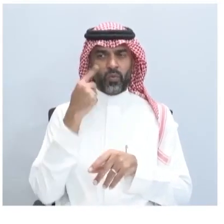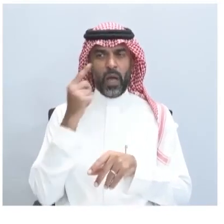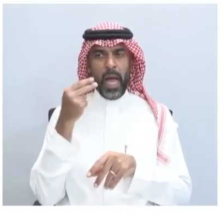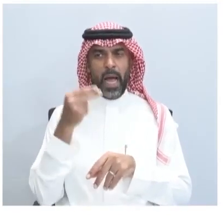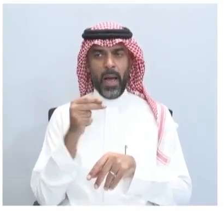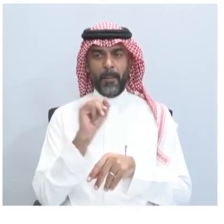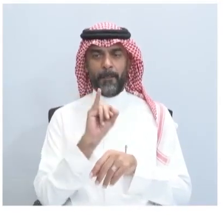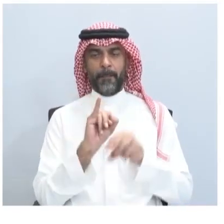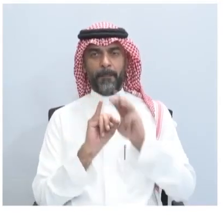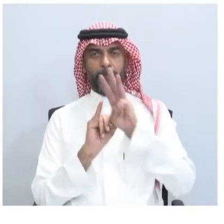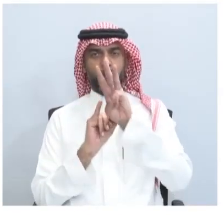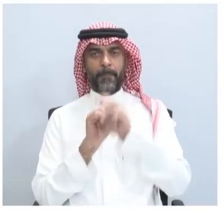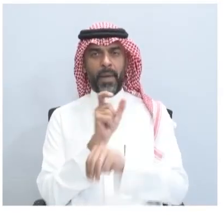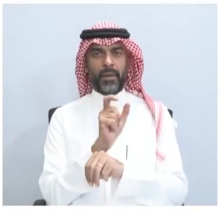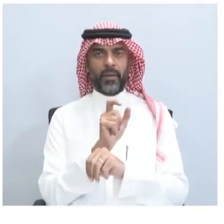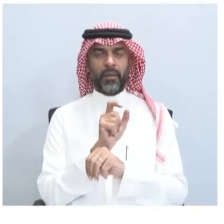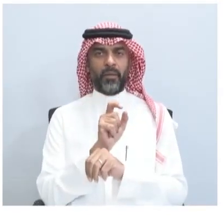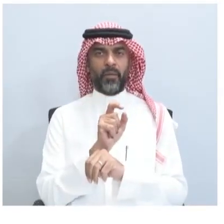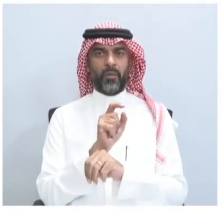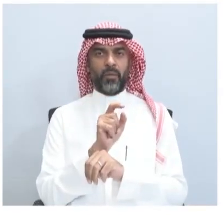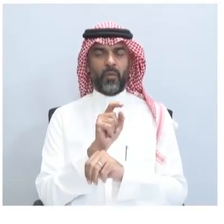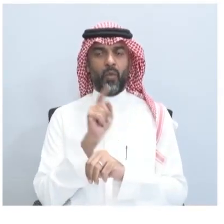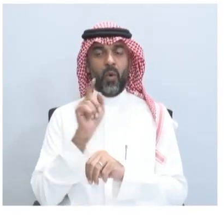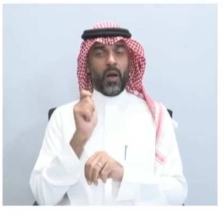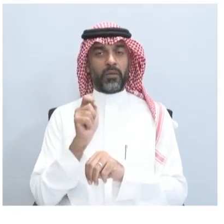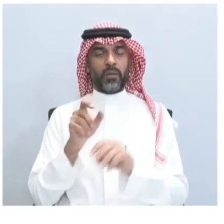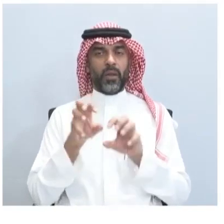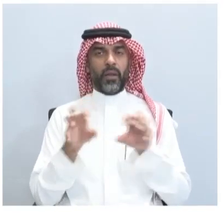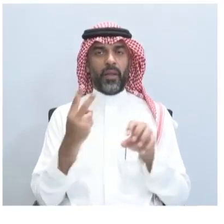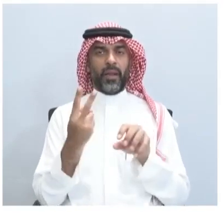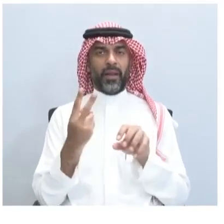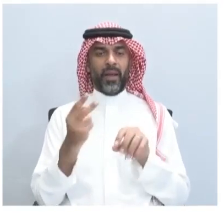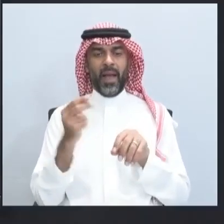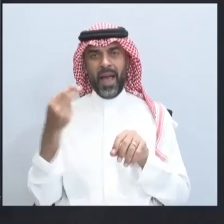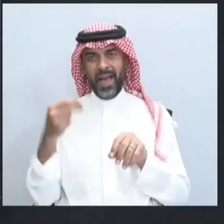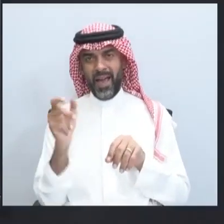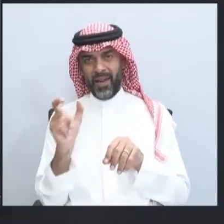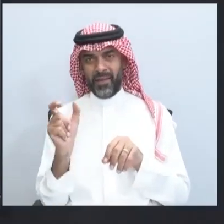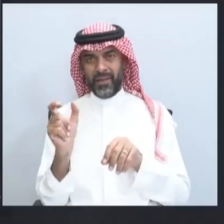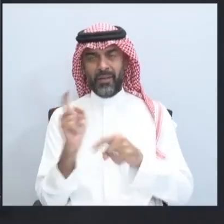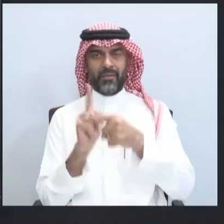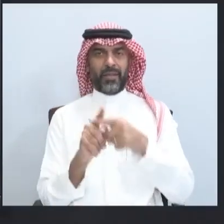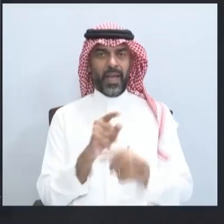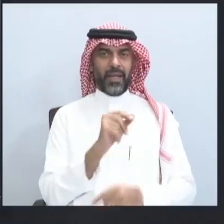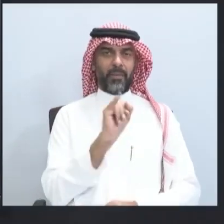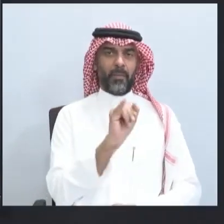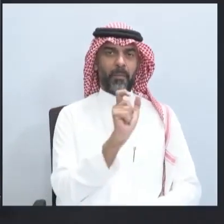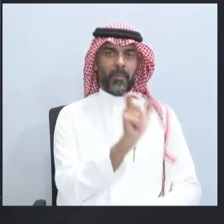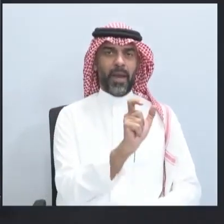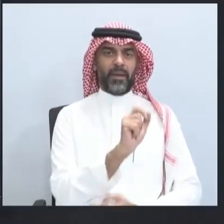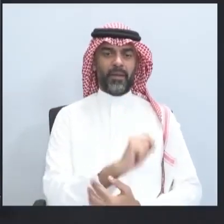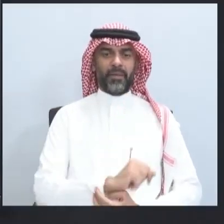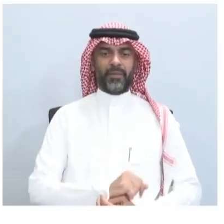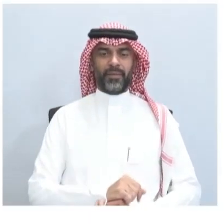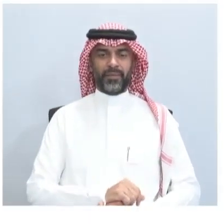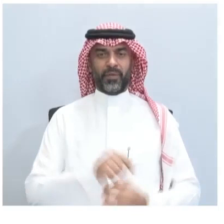بينما هي ماذا كلمتان عن حرف الجر دخل على من الاسم